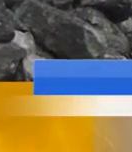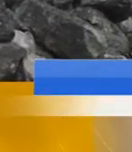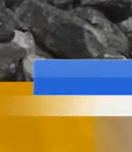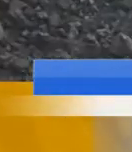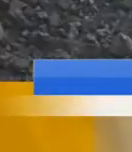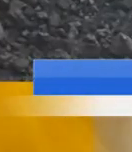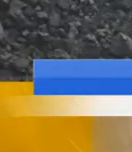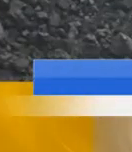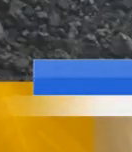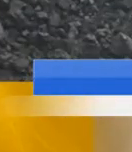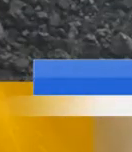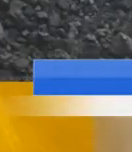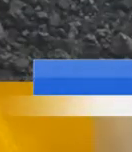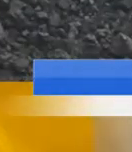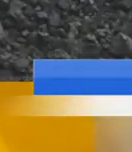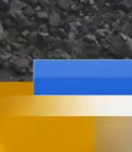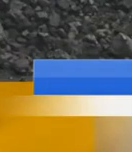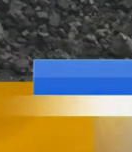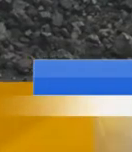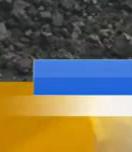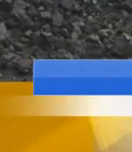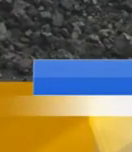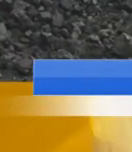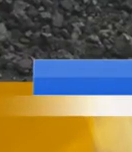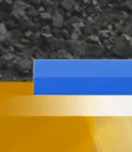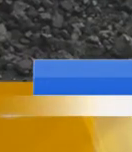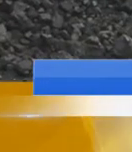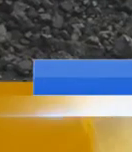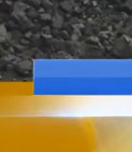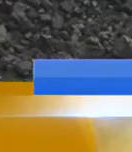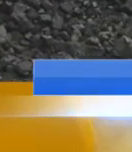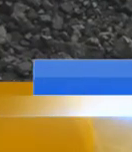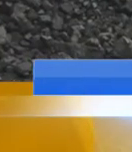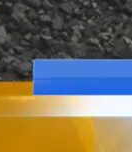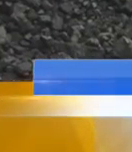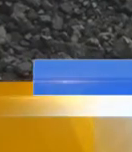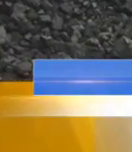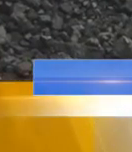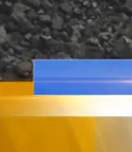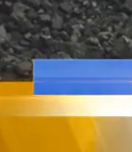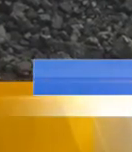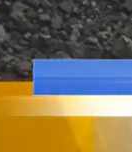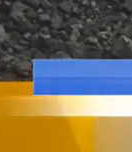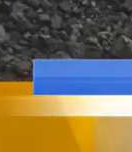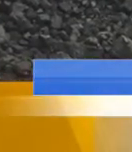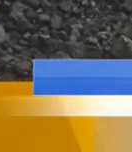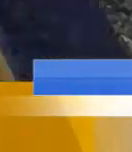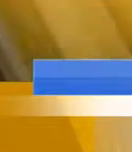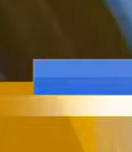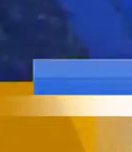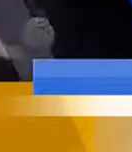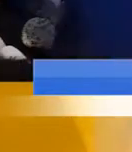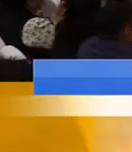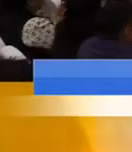етілген. НБШ Казахский район алады, местный население алады. В общем, постоянно бар көмір.